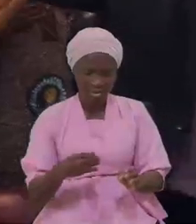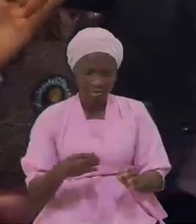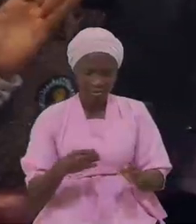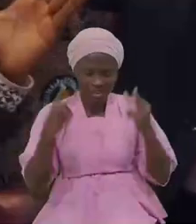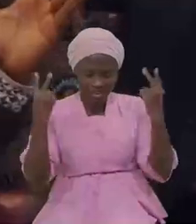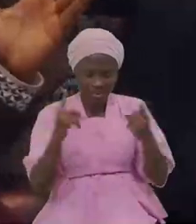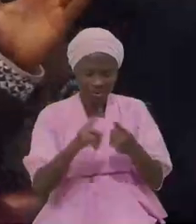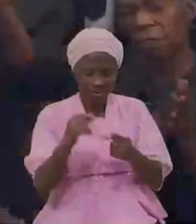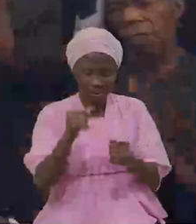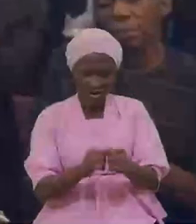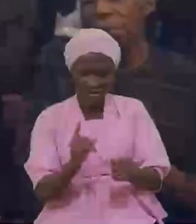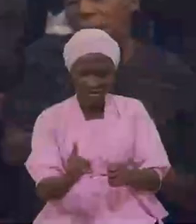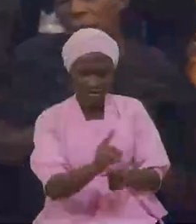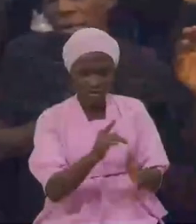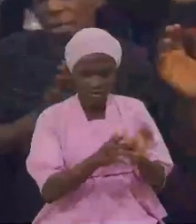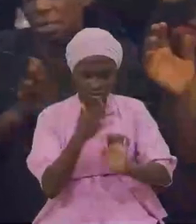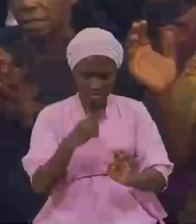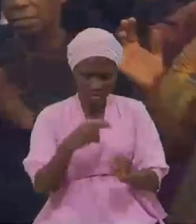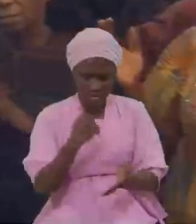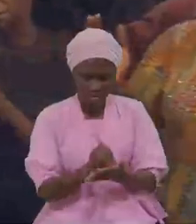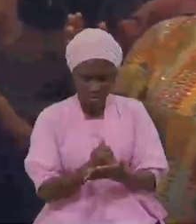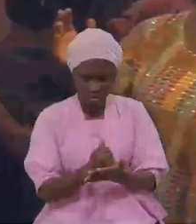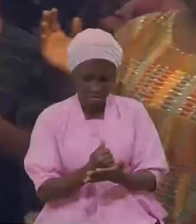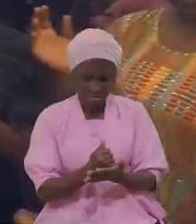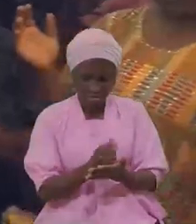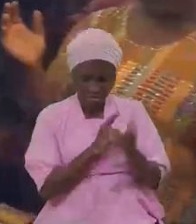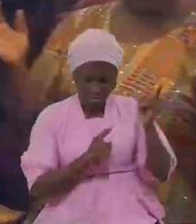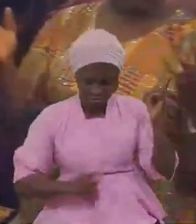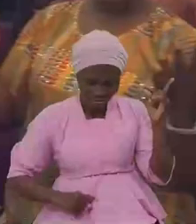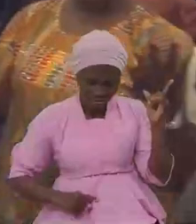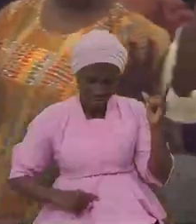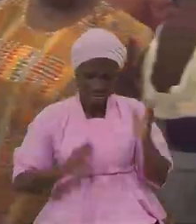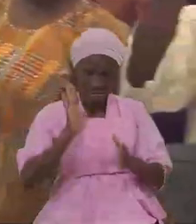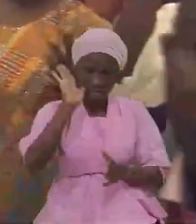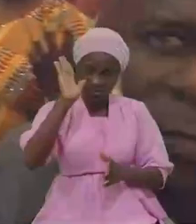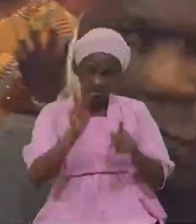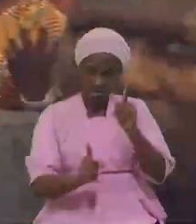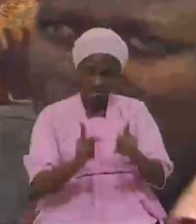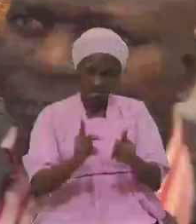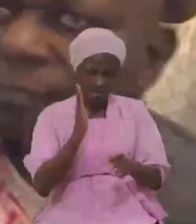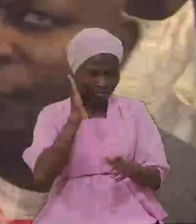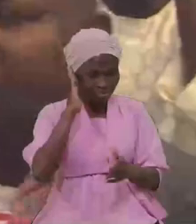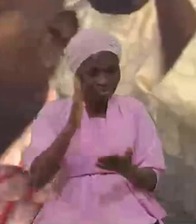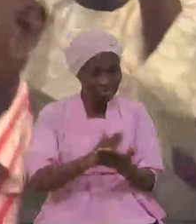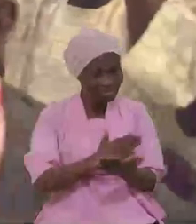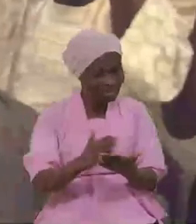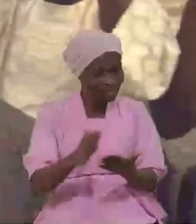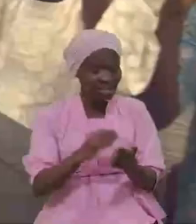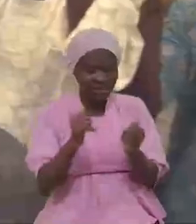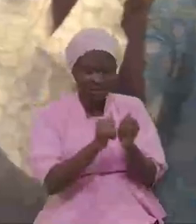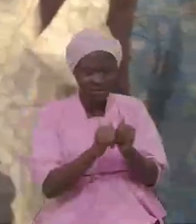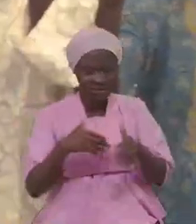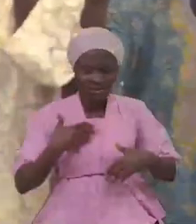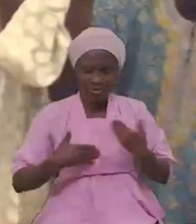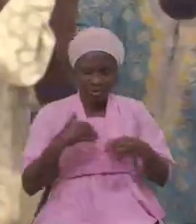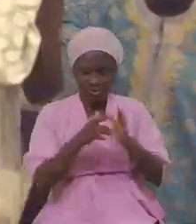de Jésus-Christ. Seigneur, ton peuple va chanter avec joie. Et comme